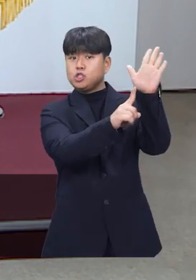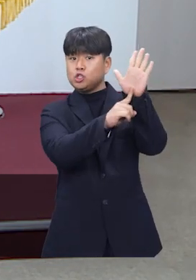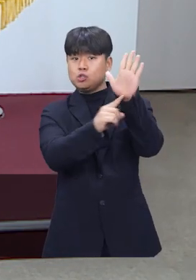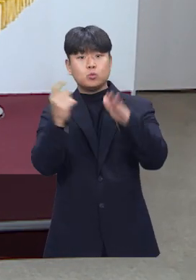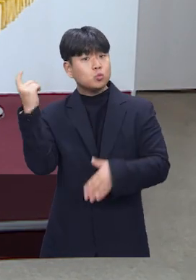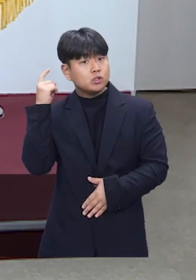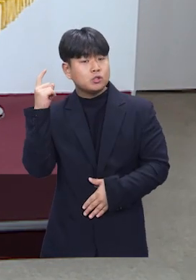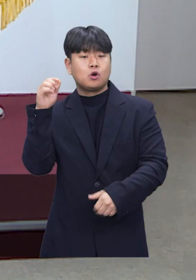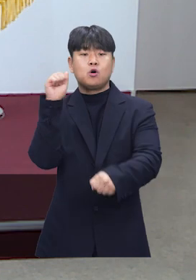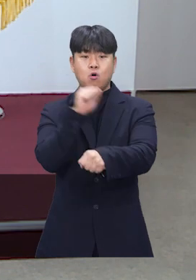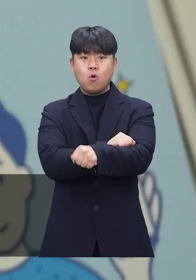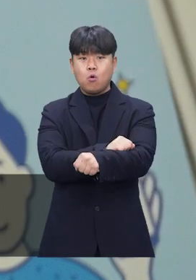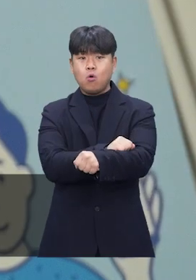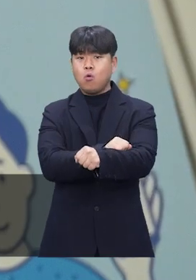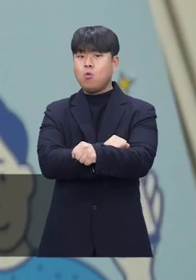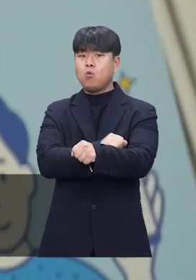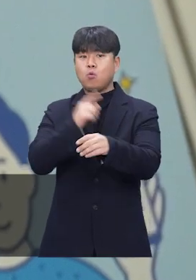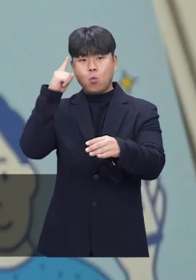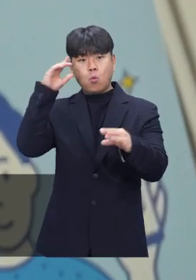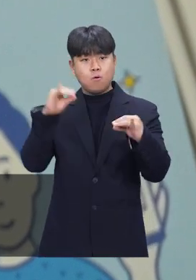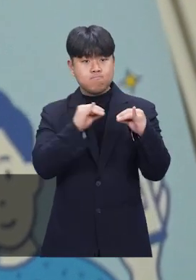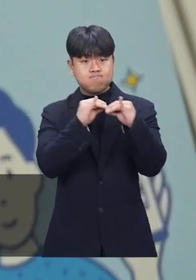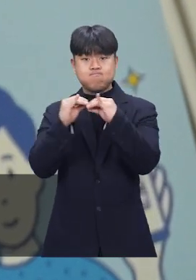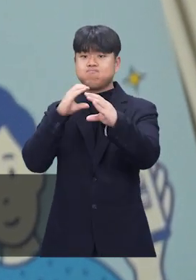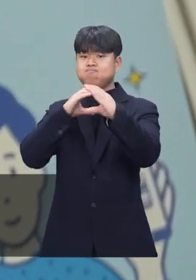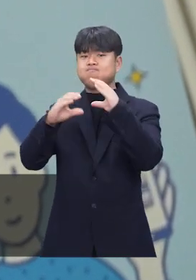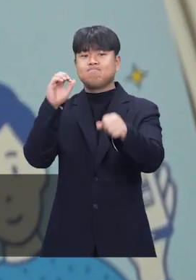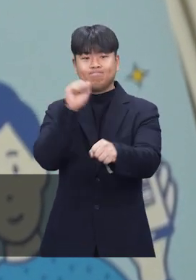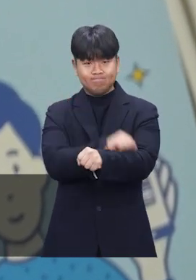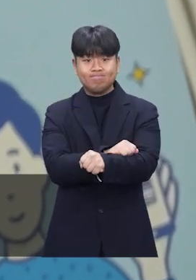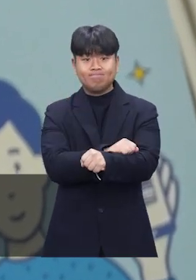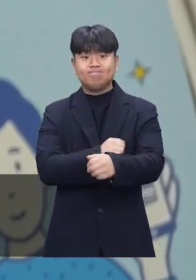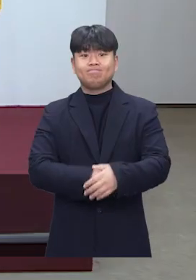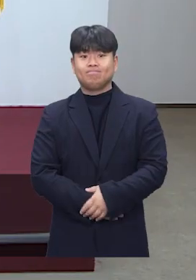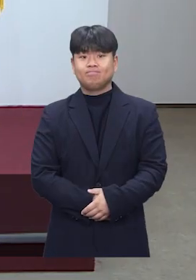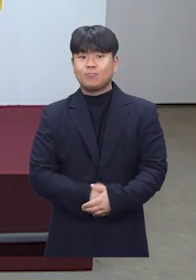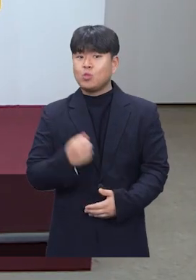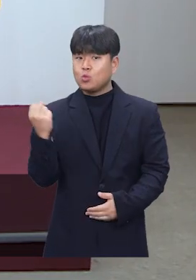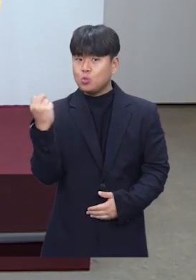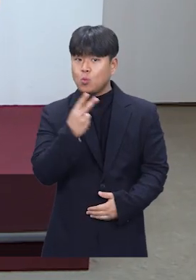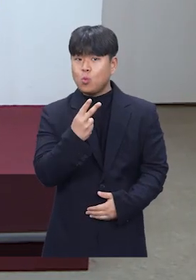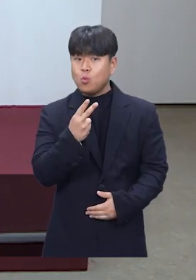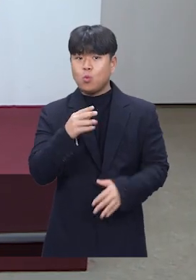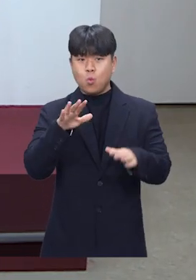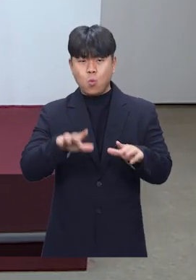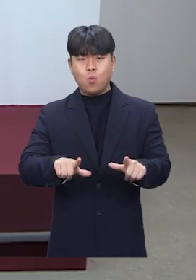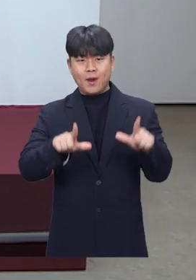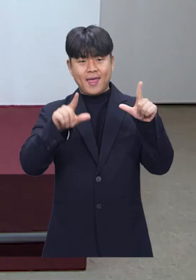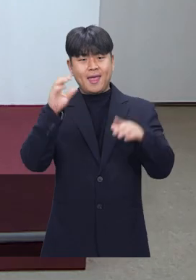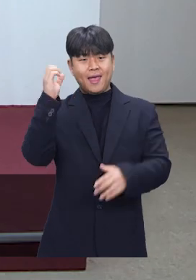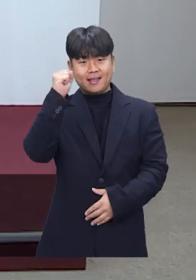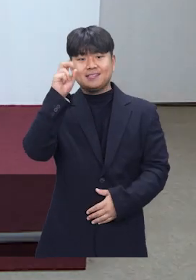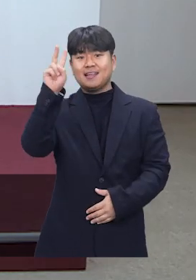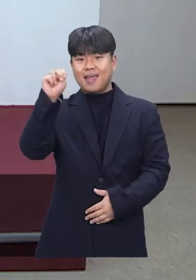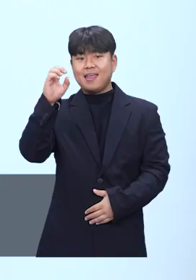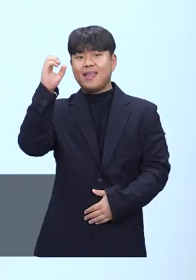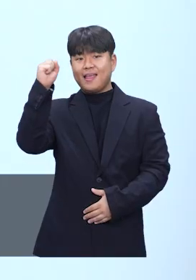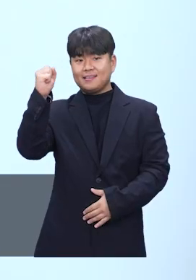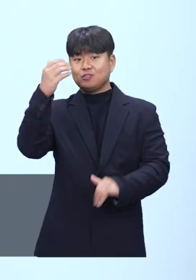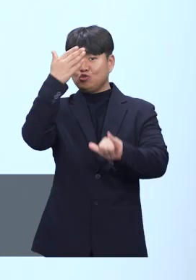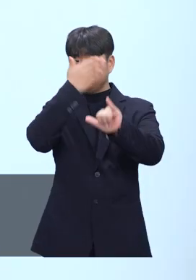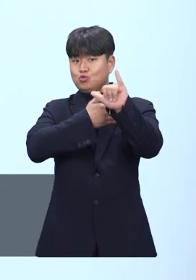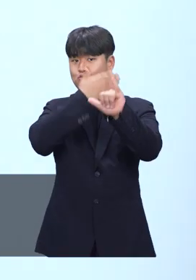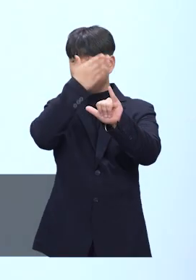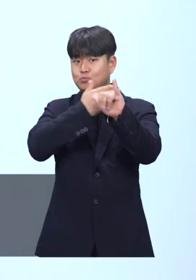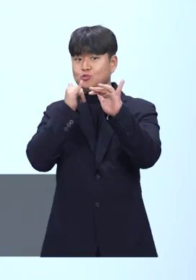통해 시민과 소통, 공감해온 점이 높은 평가를 받았습니다. 또 2023 올해의 SNS에서는